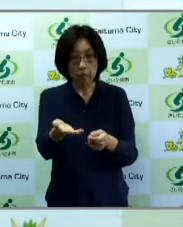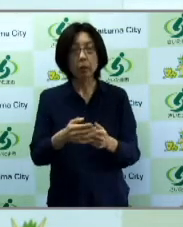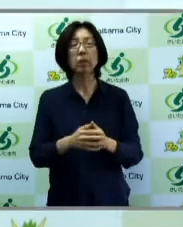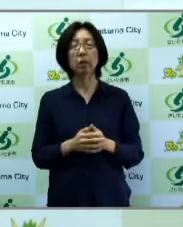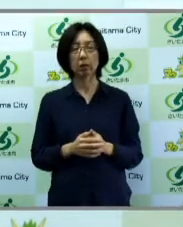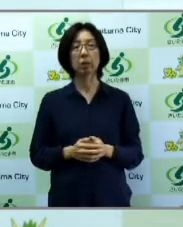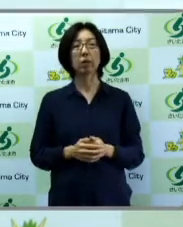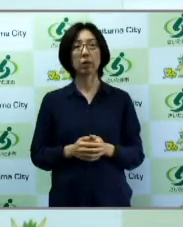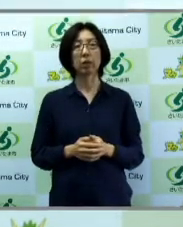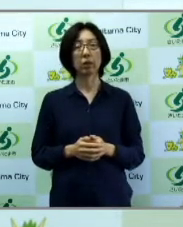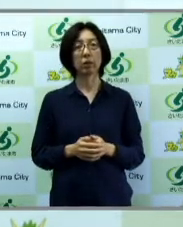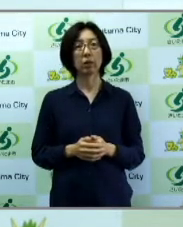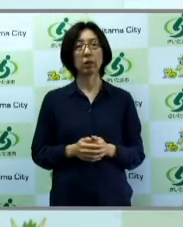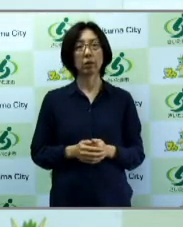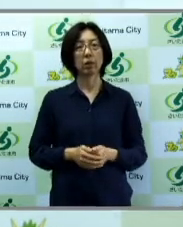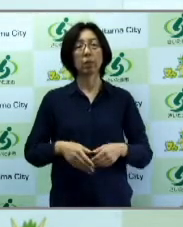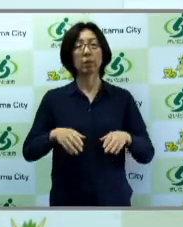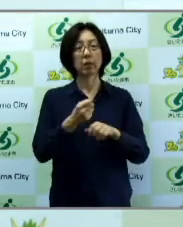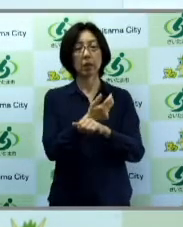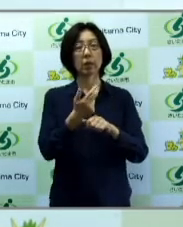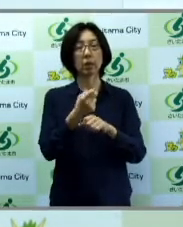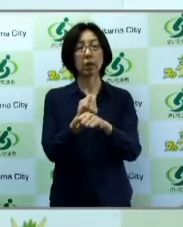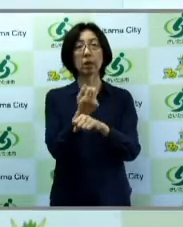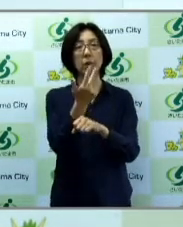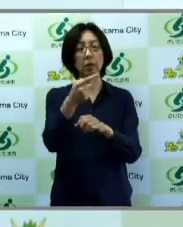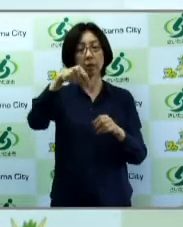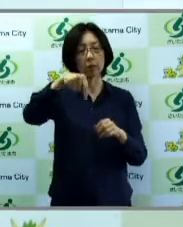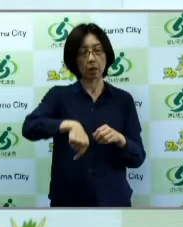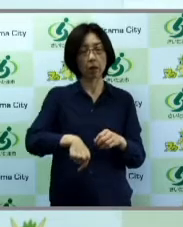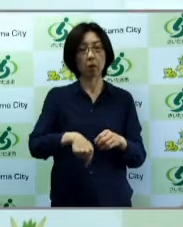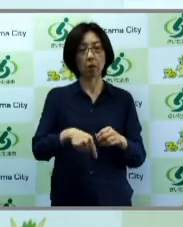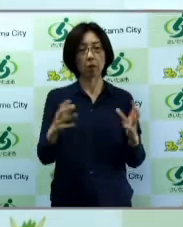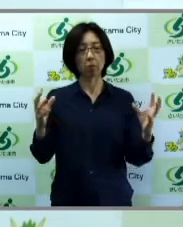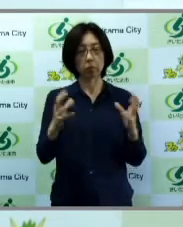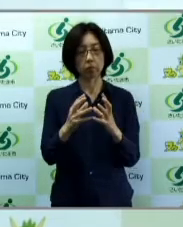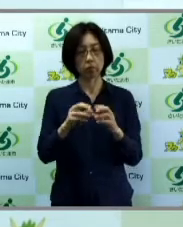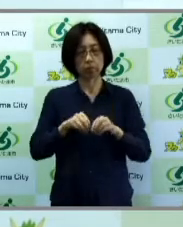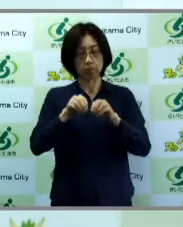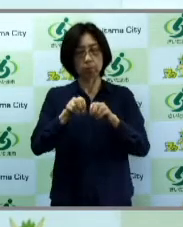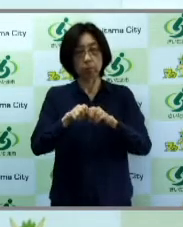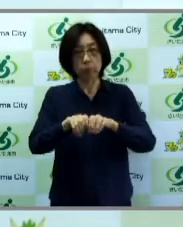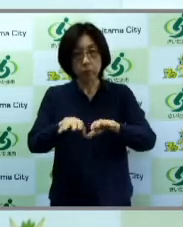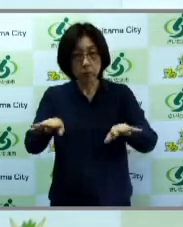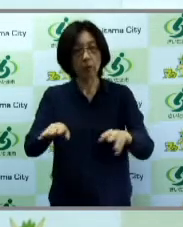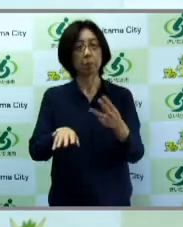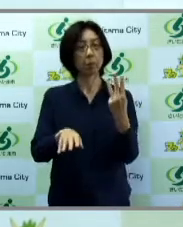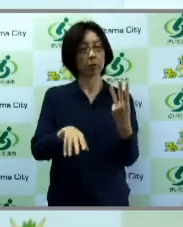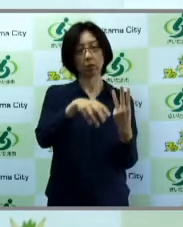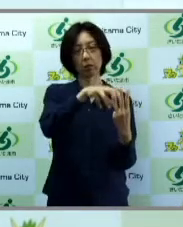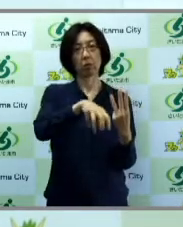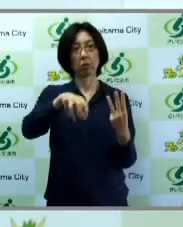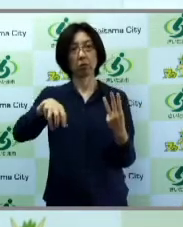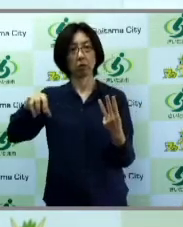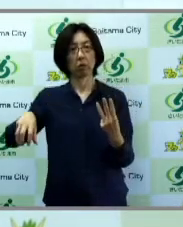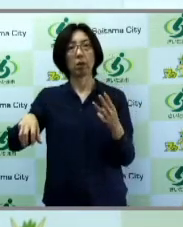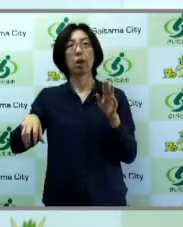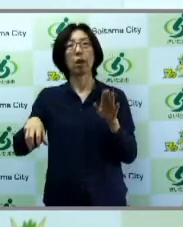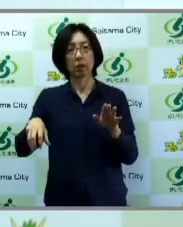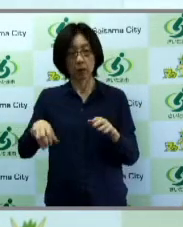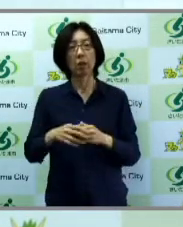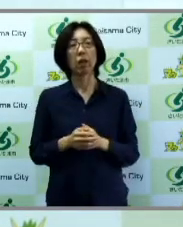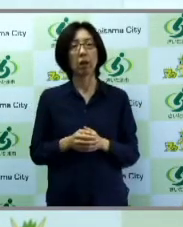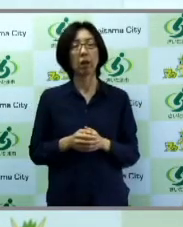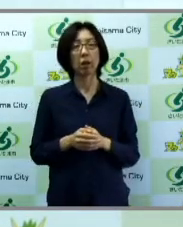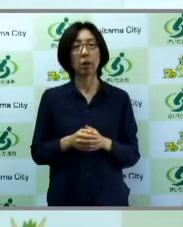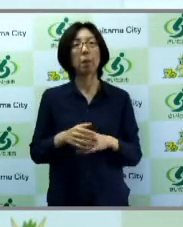今、3つのクラスターが発生をしております、地域と特定の地域と特定の業種に限定してま